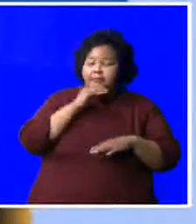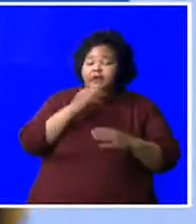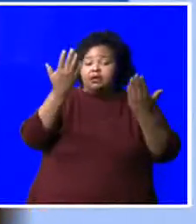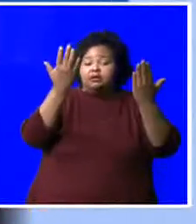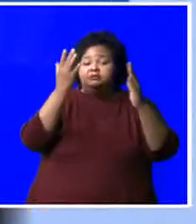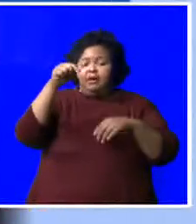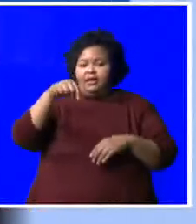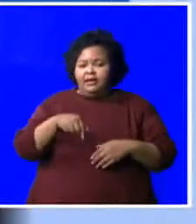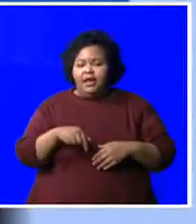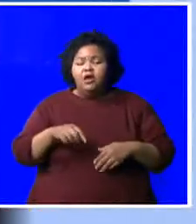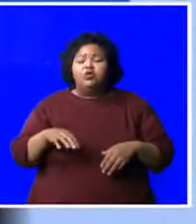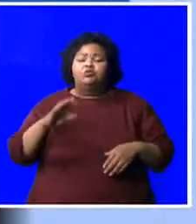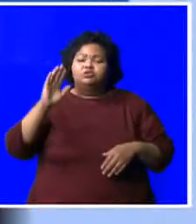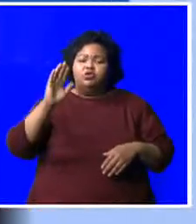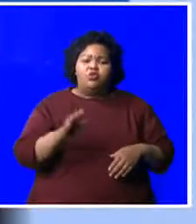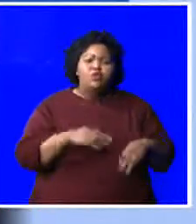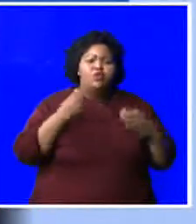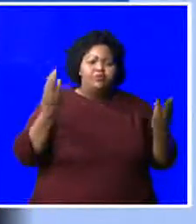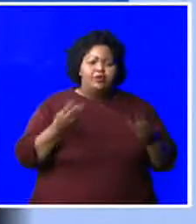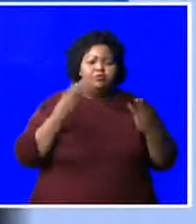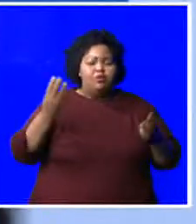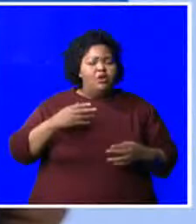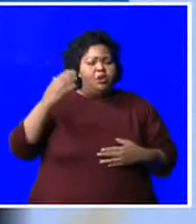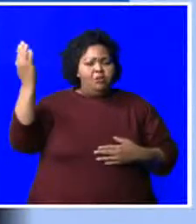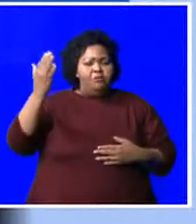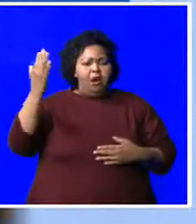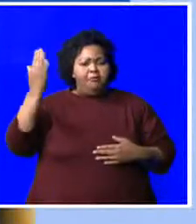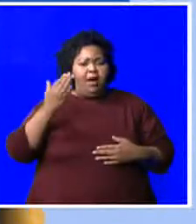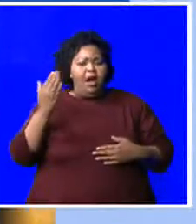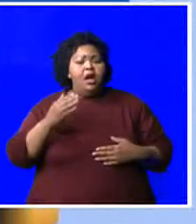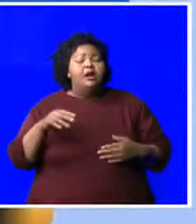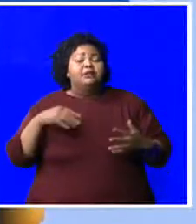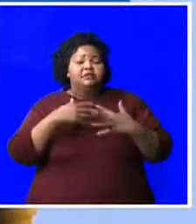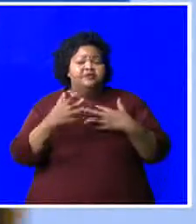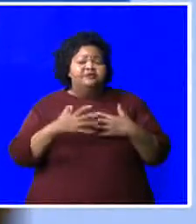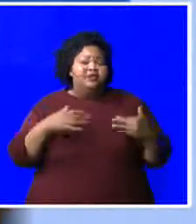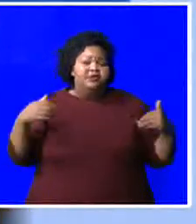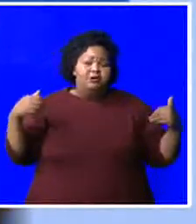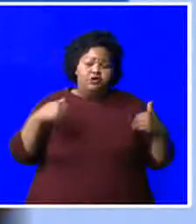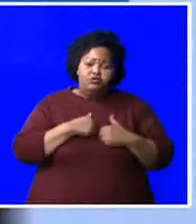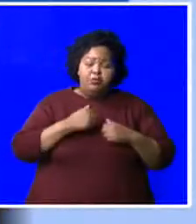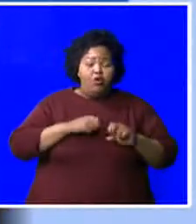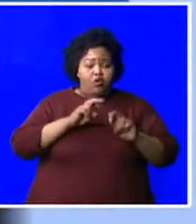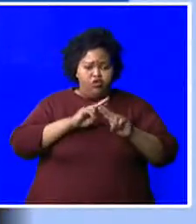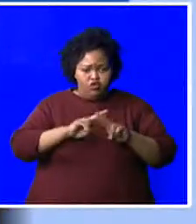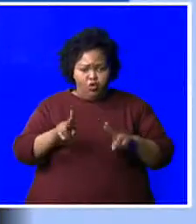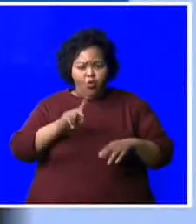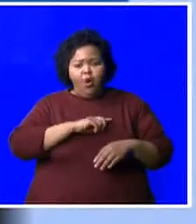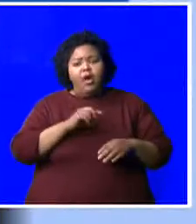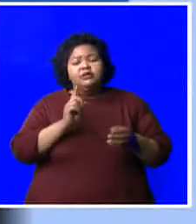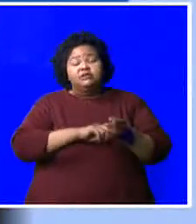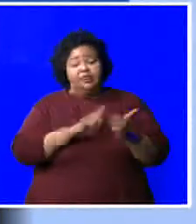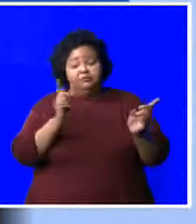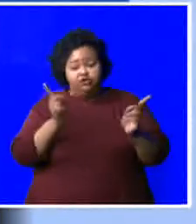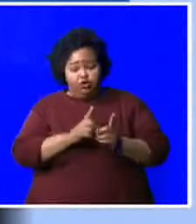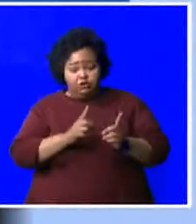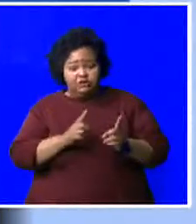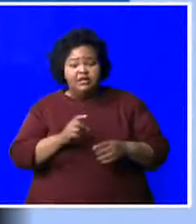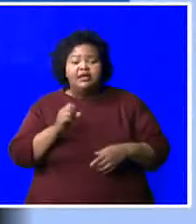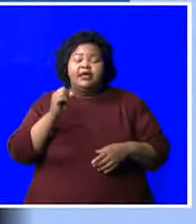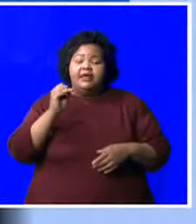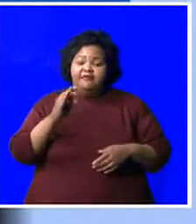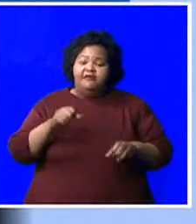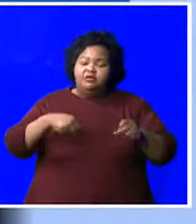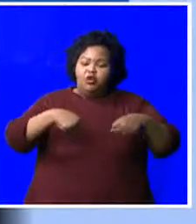embuweni emhlaba lokuthi kuphindze kubuyelwe esiveni kuyawuviwa ukuthi sikhala ngani lapho kona wonke umuntu atawuthola lithuba lokuthi kube khona